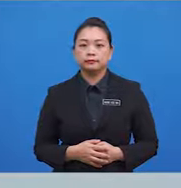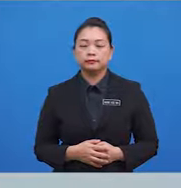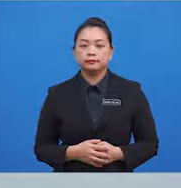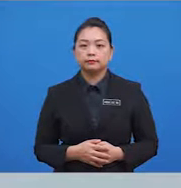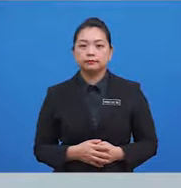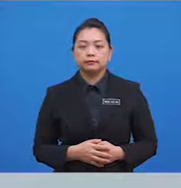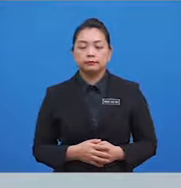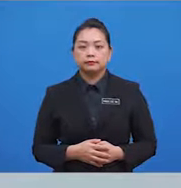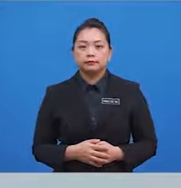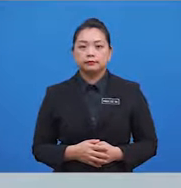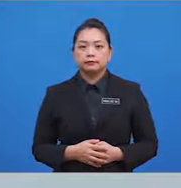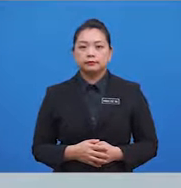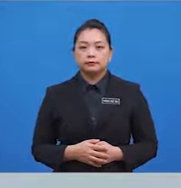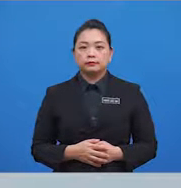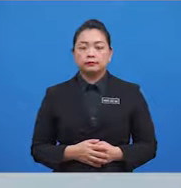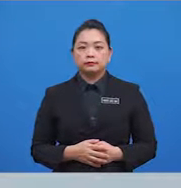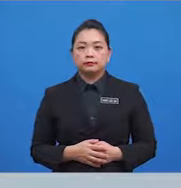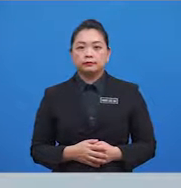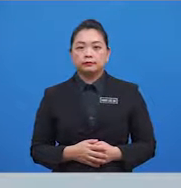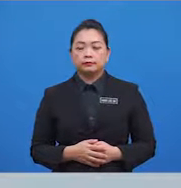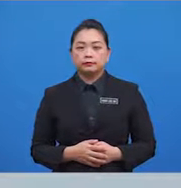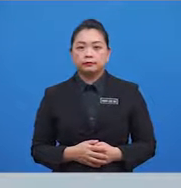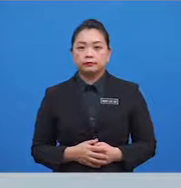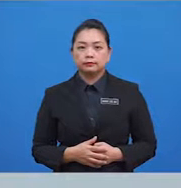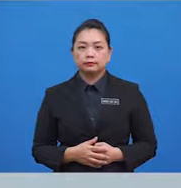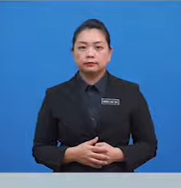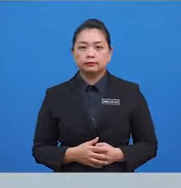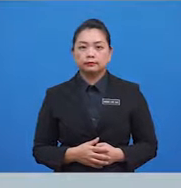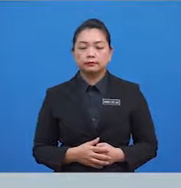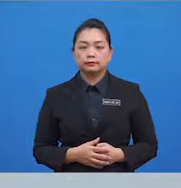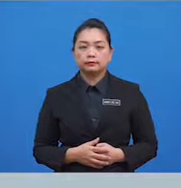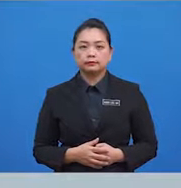cm dan tapak 4 cm.